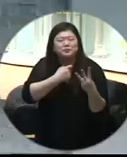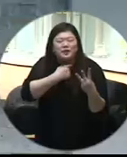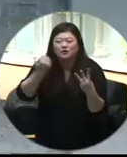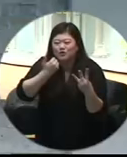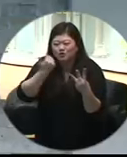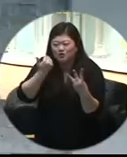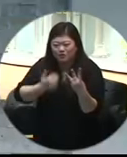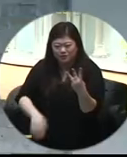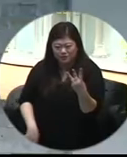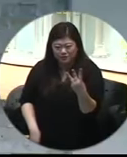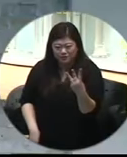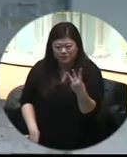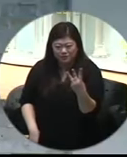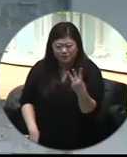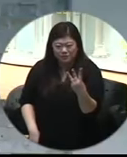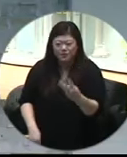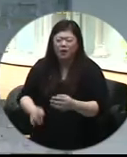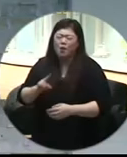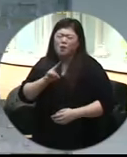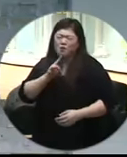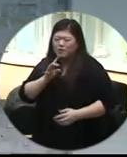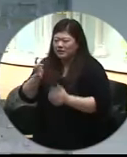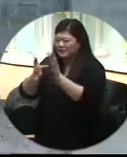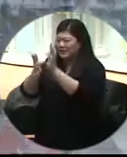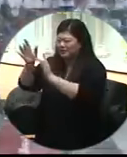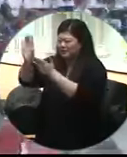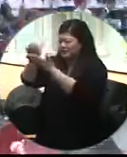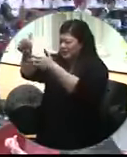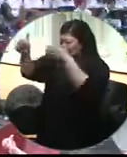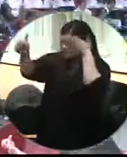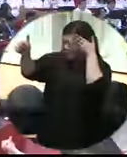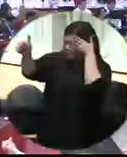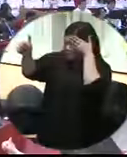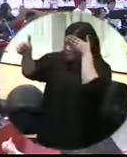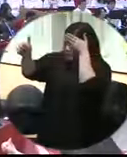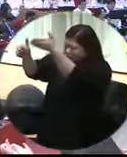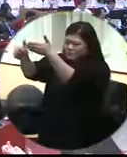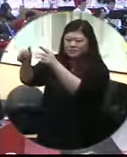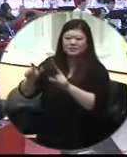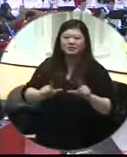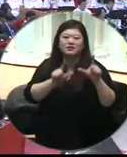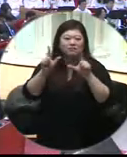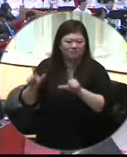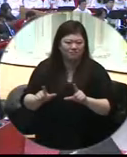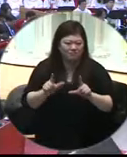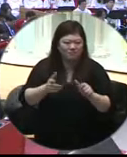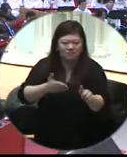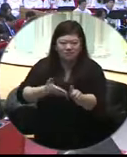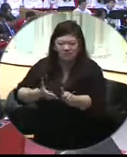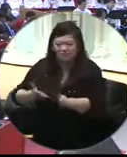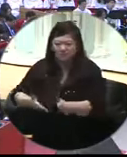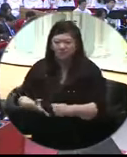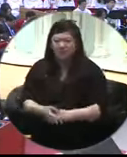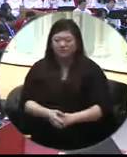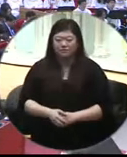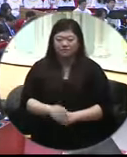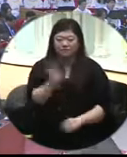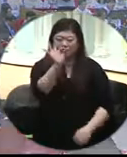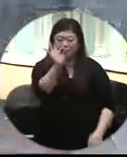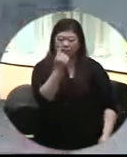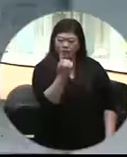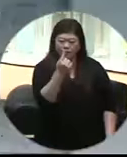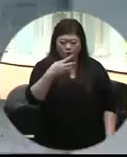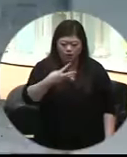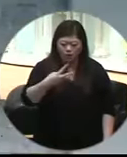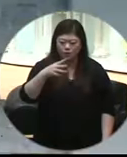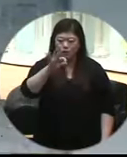오직 예수께 올인하는 인생 되기를 바랍니다. 예수께 올인 인생. 이것이